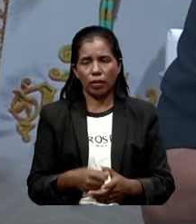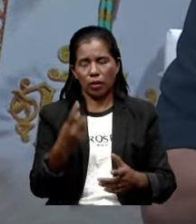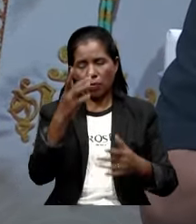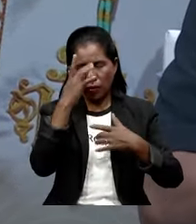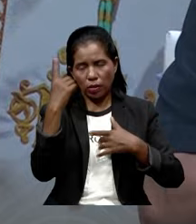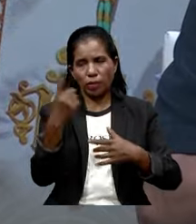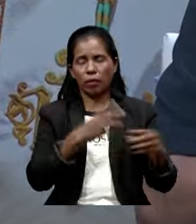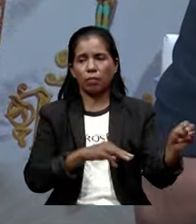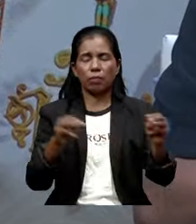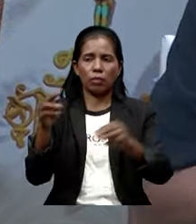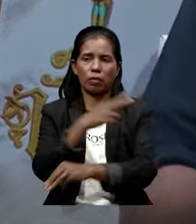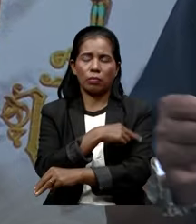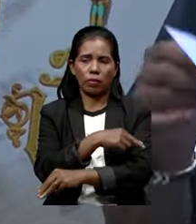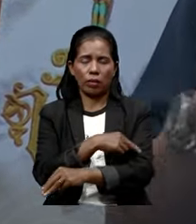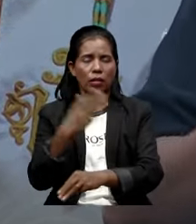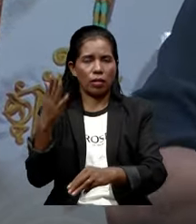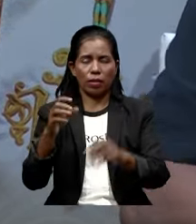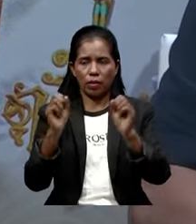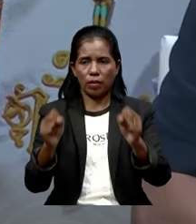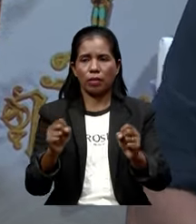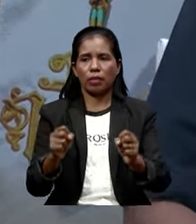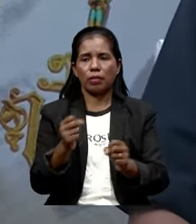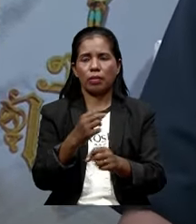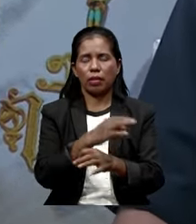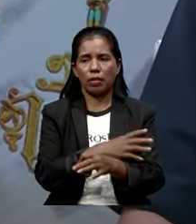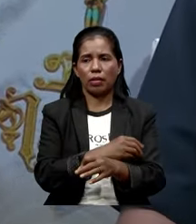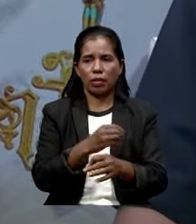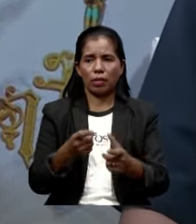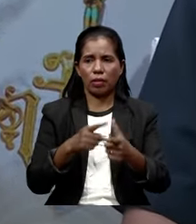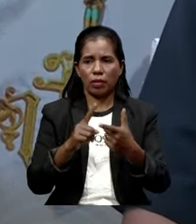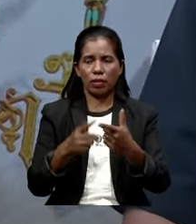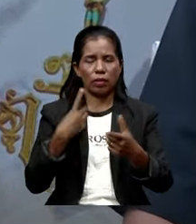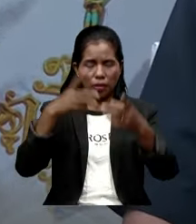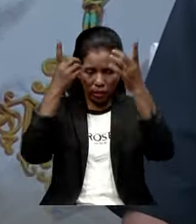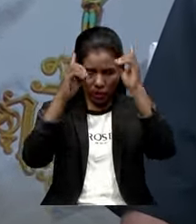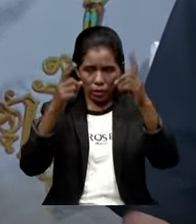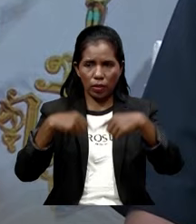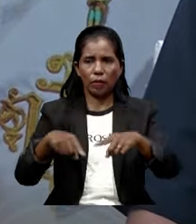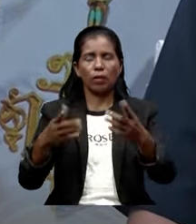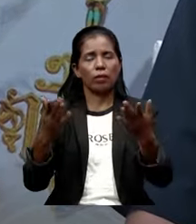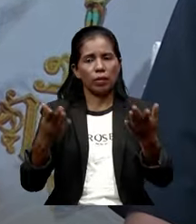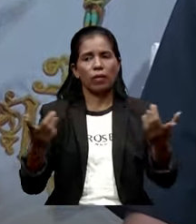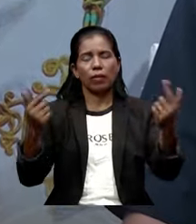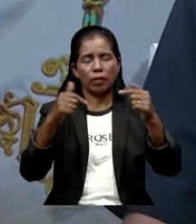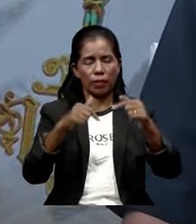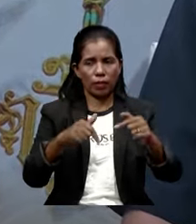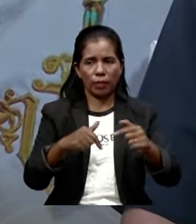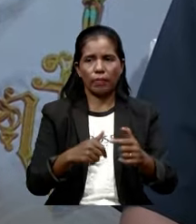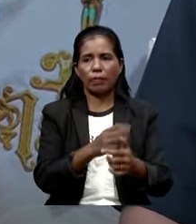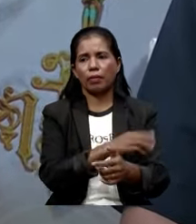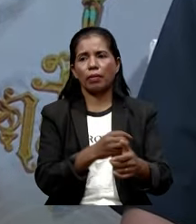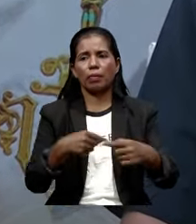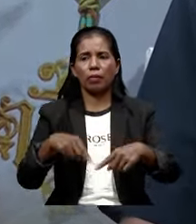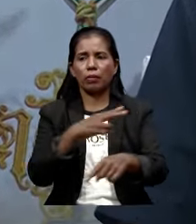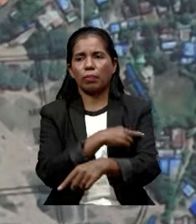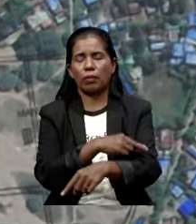kita mudah tiba hospital temporer ini hari hal stabilisasi sang itu kita disini atau mana bi. Ini file filmai ni barek karega o bawa